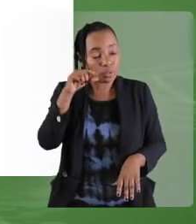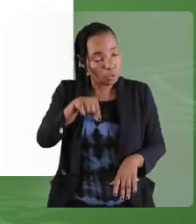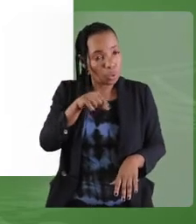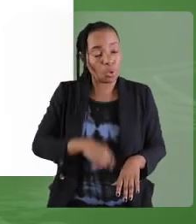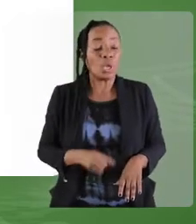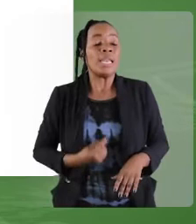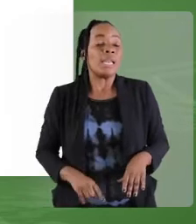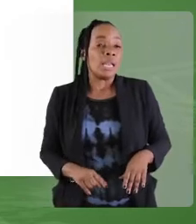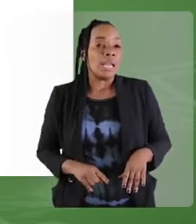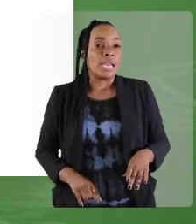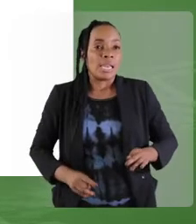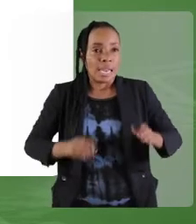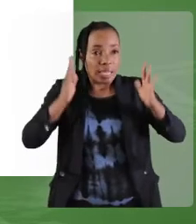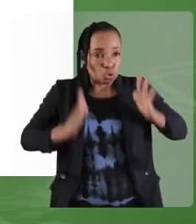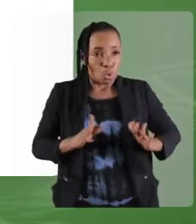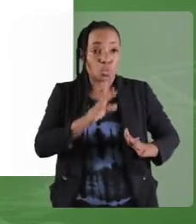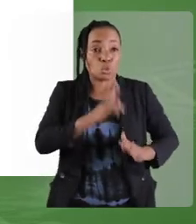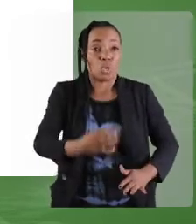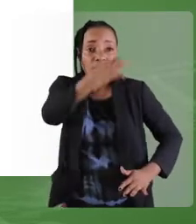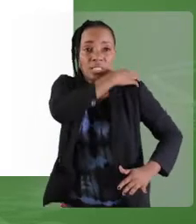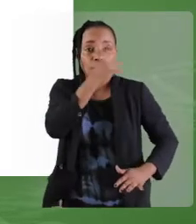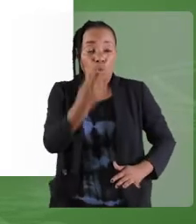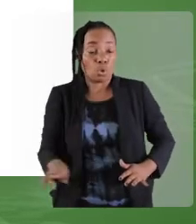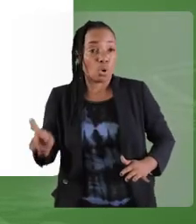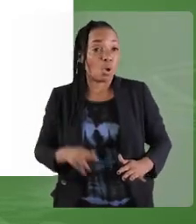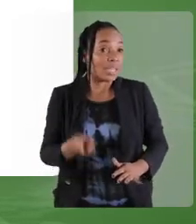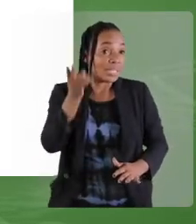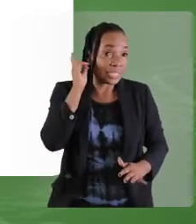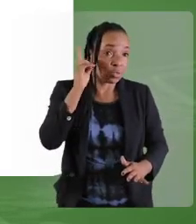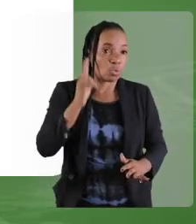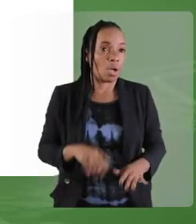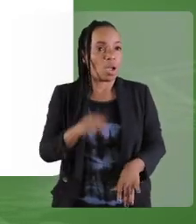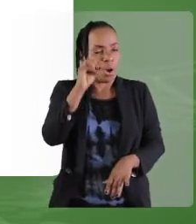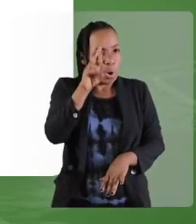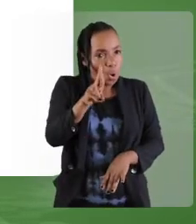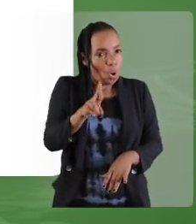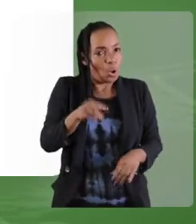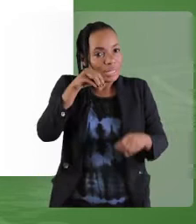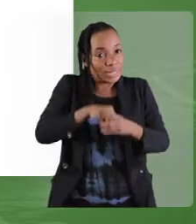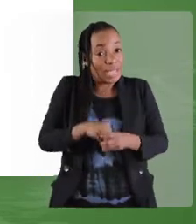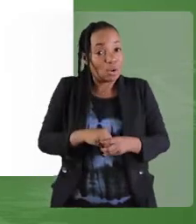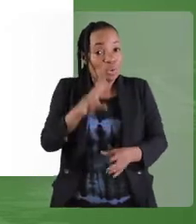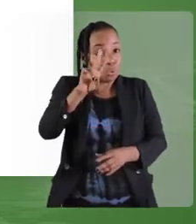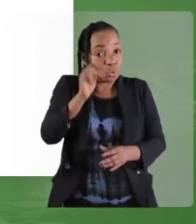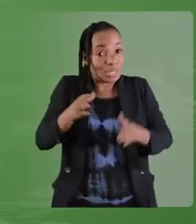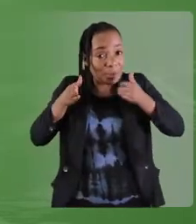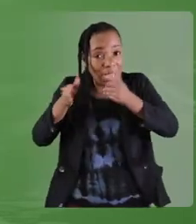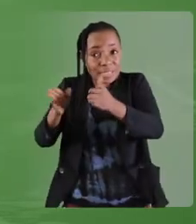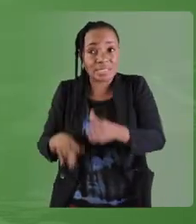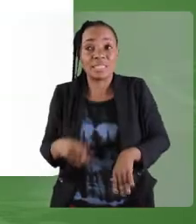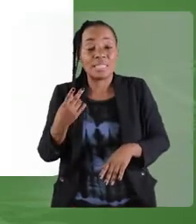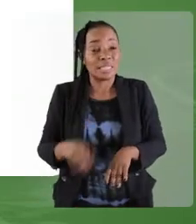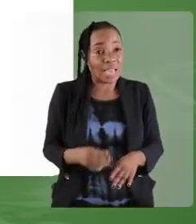hommes sont les maîtres de leur histoire. Pourtant, dans le second axe, une vision contraire va